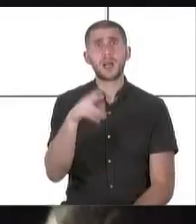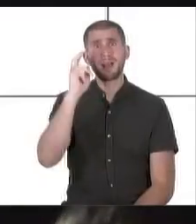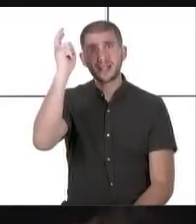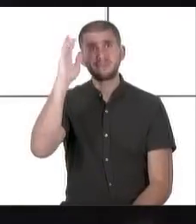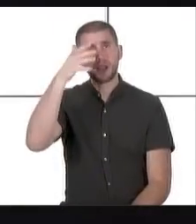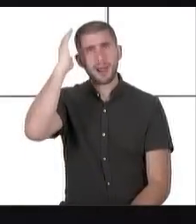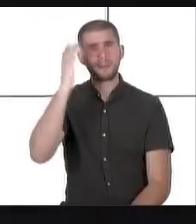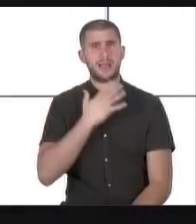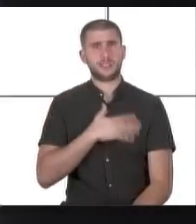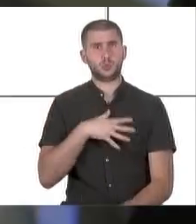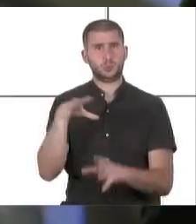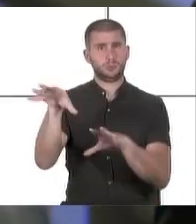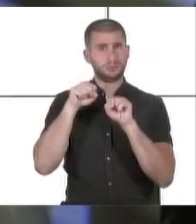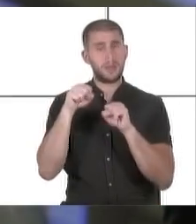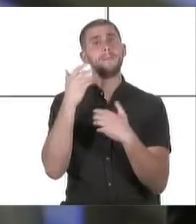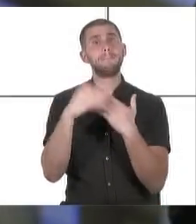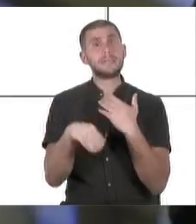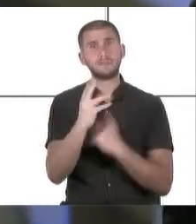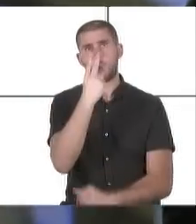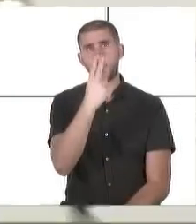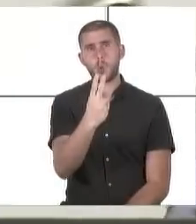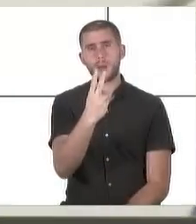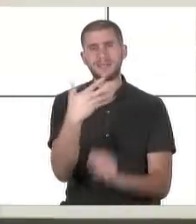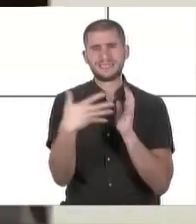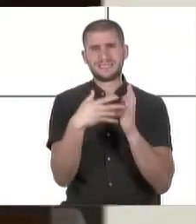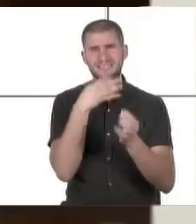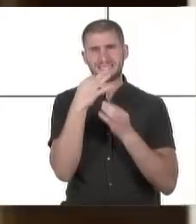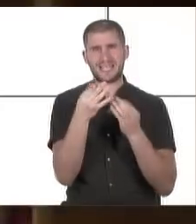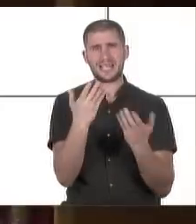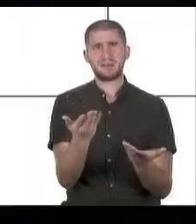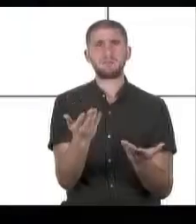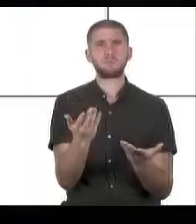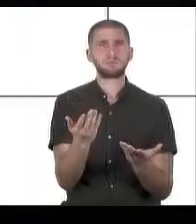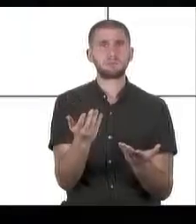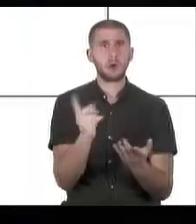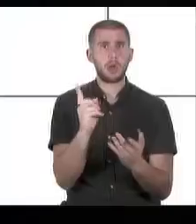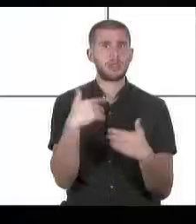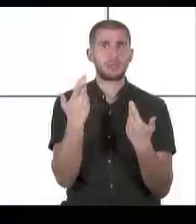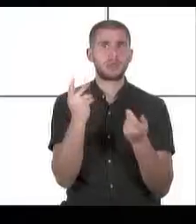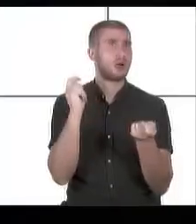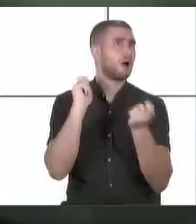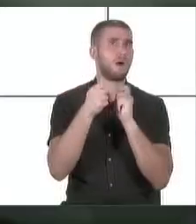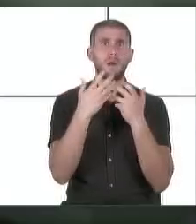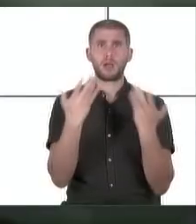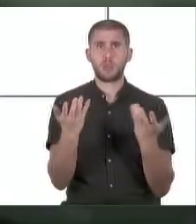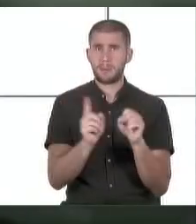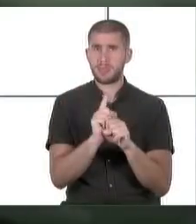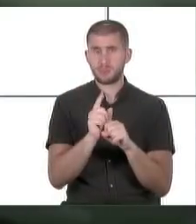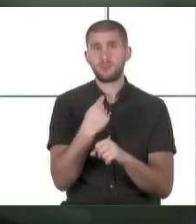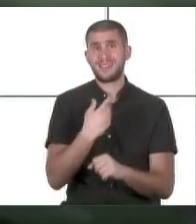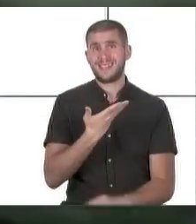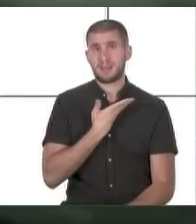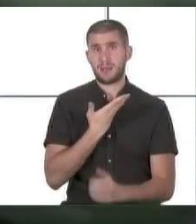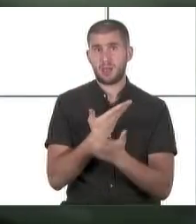וגם לפיד. ובסוף, אם אנחנו מסתכלים על הסקרים, לא הבאת איזה בינגו גדול לפי שעה. כשאני קיבלתי